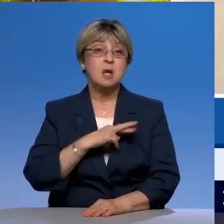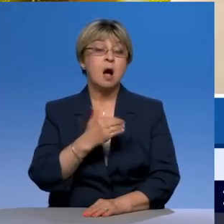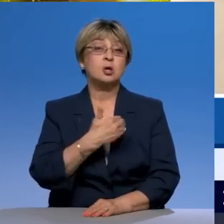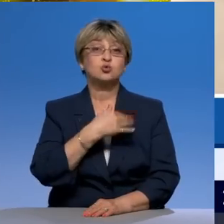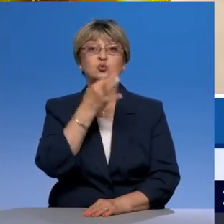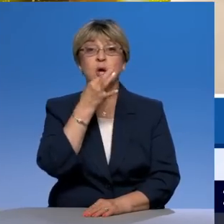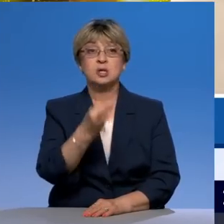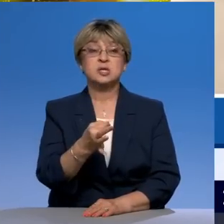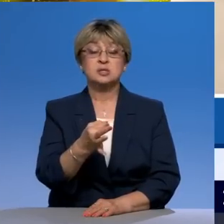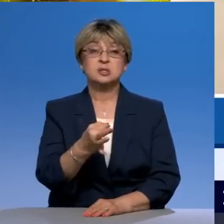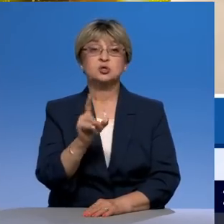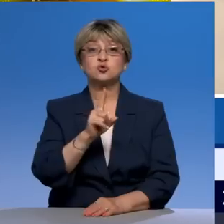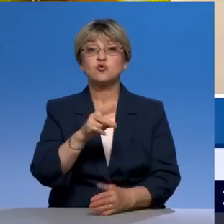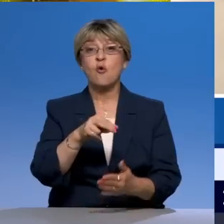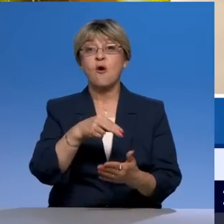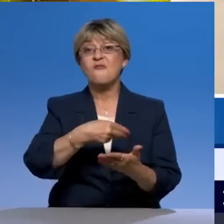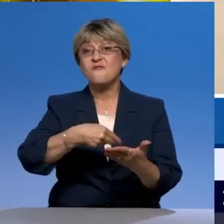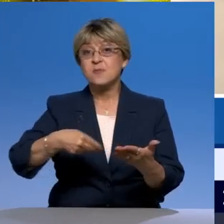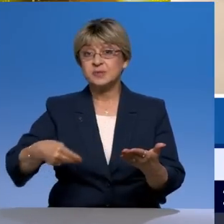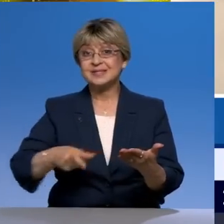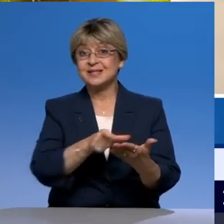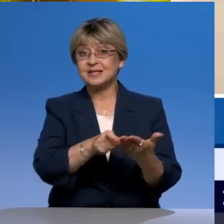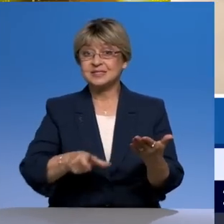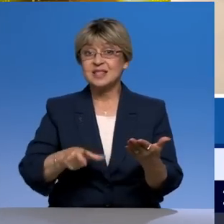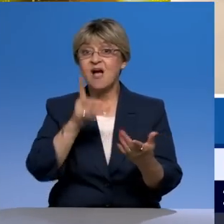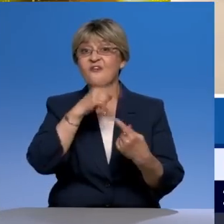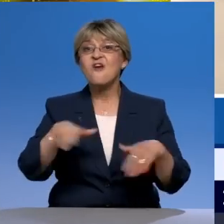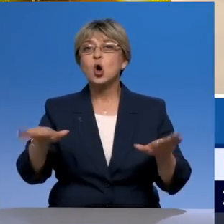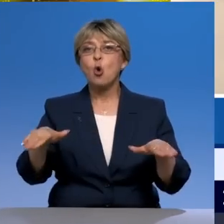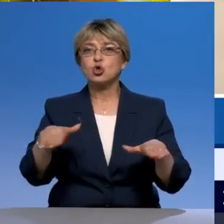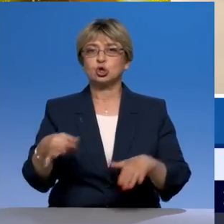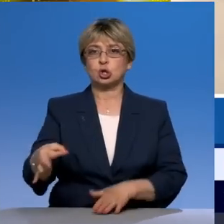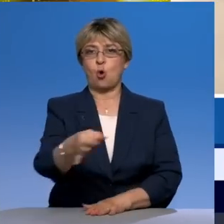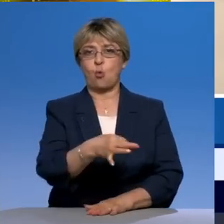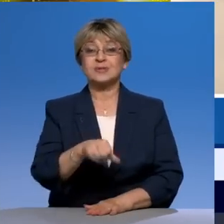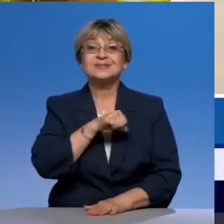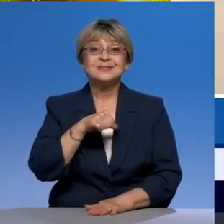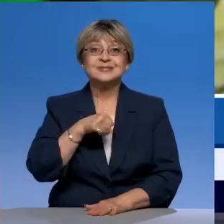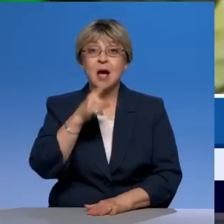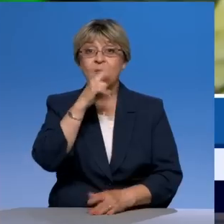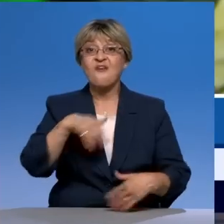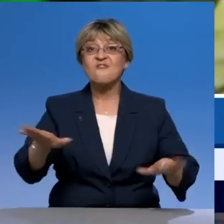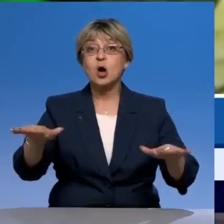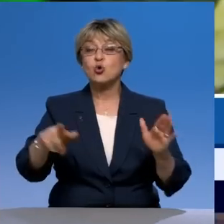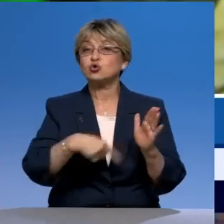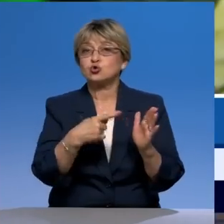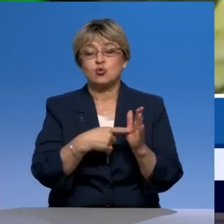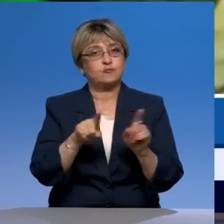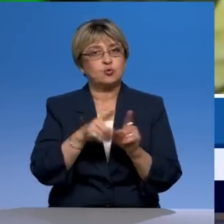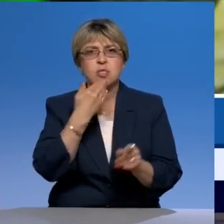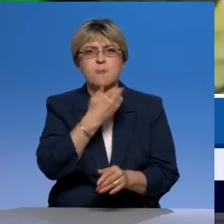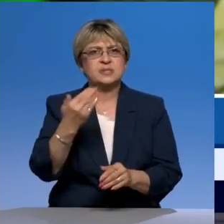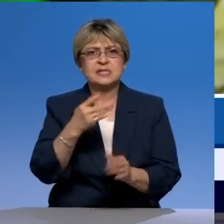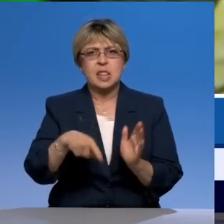что выписать рецепт, вот Воронежская область, да, и сам Воронеж, не последний город в России,